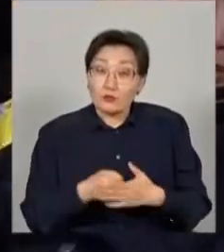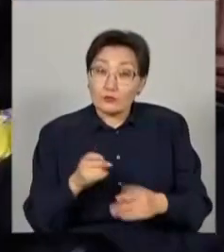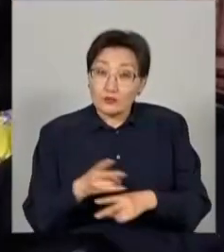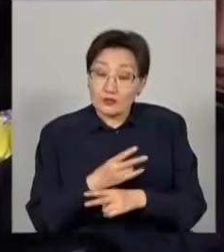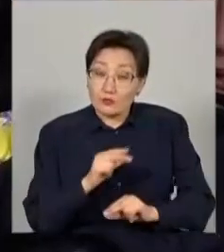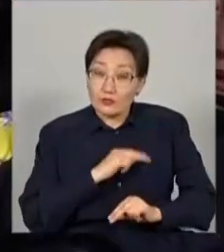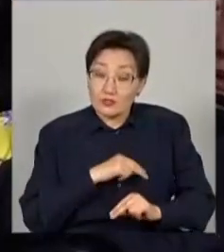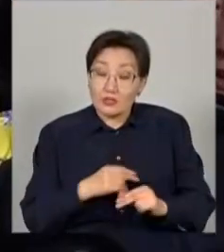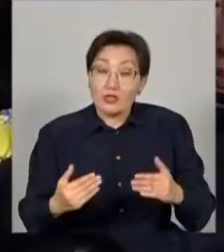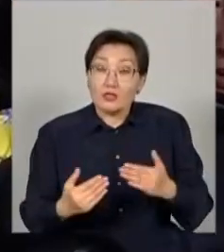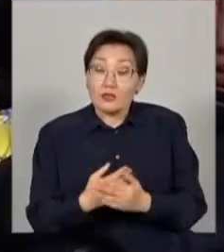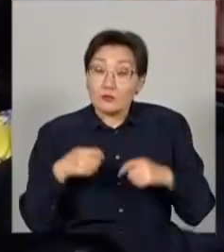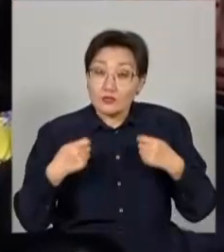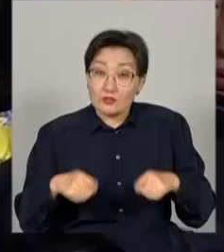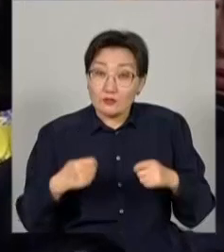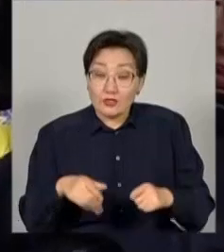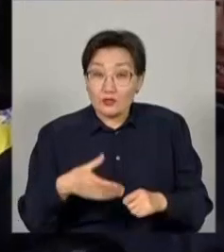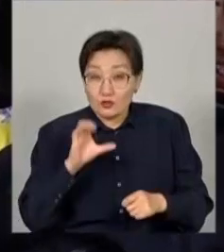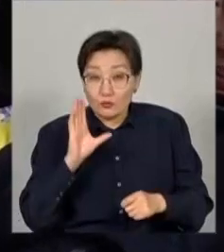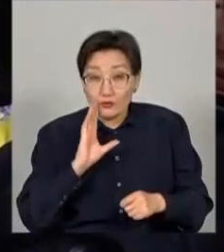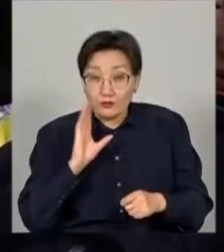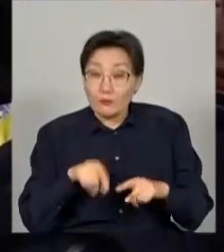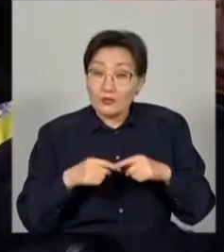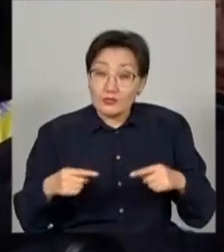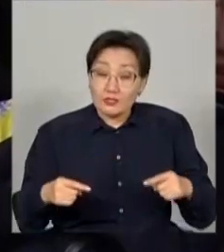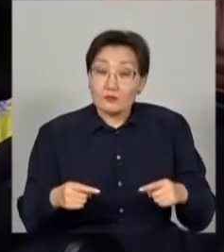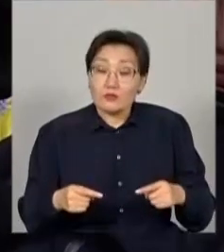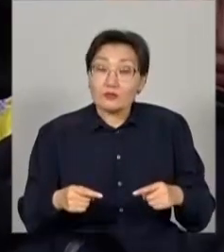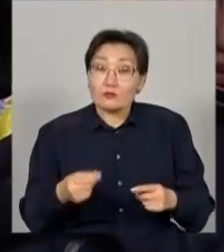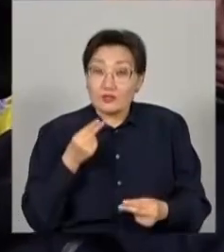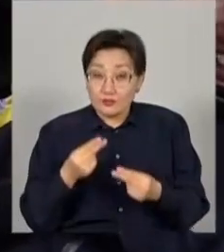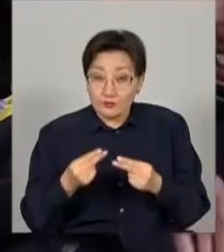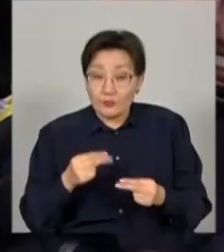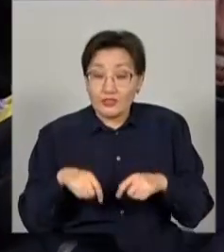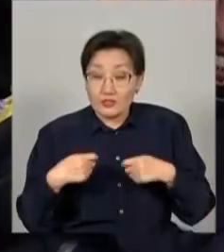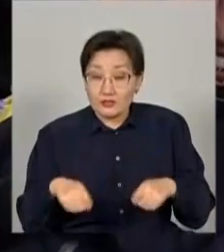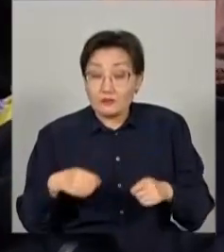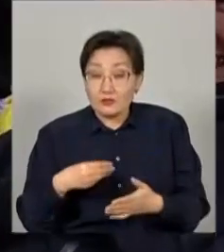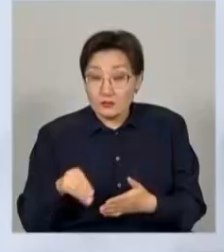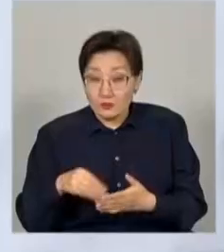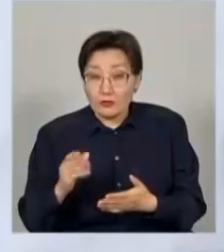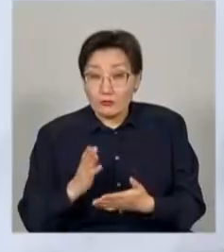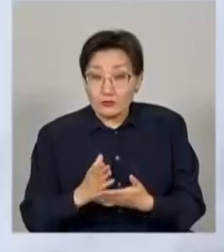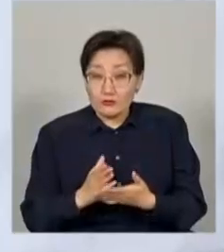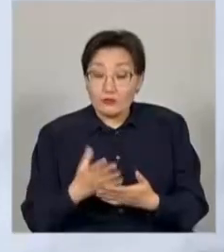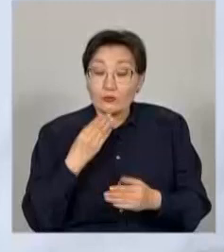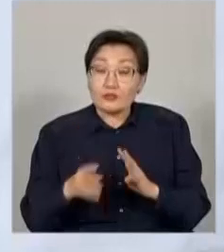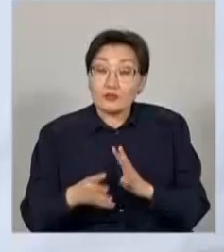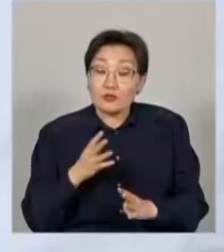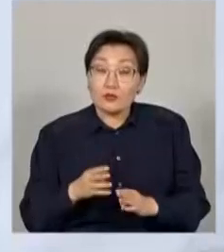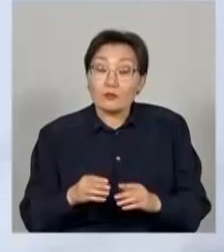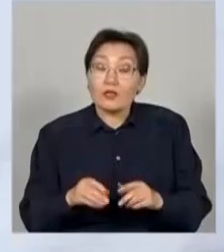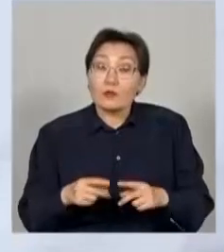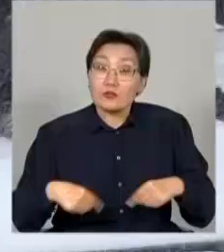істейді. Шағын сауда нүктелерінде сусын және де басқа да жеңіл-желпі ас түрлерін сатып алуға болады. Өз кезегінде